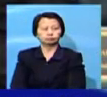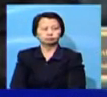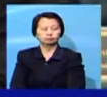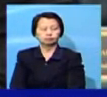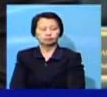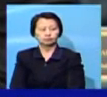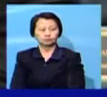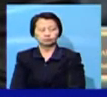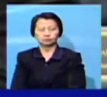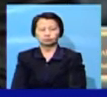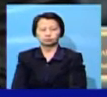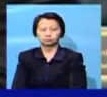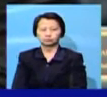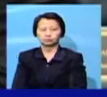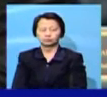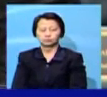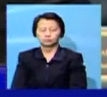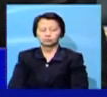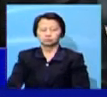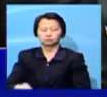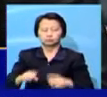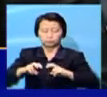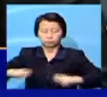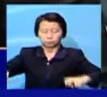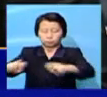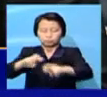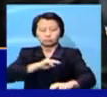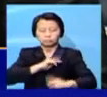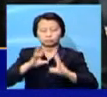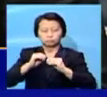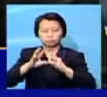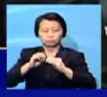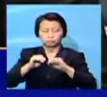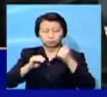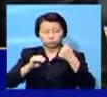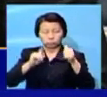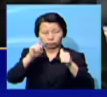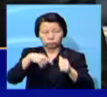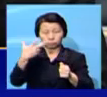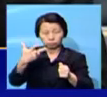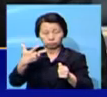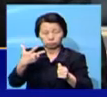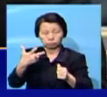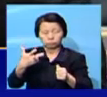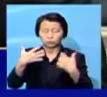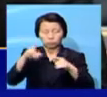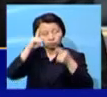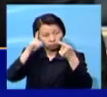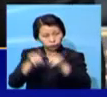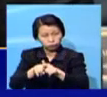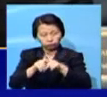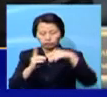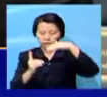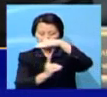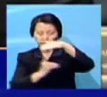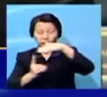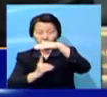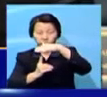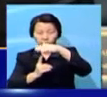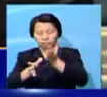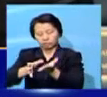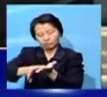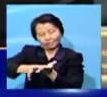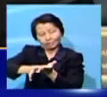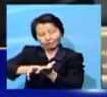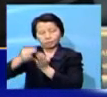ini jemaah menteri dalam mesyuarat pada 10 Mac 2017 telah bersetuju dengan dasar dadah negara sebagai